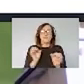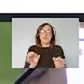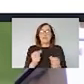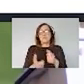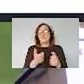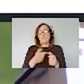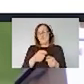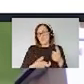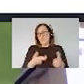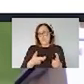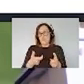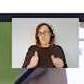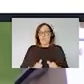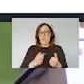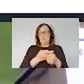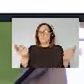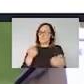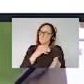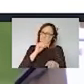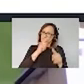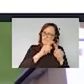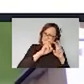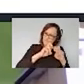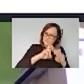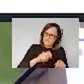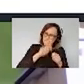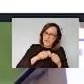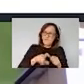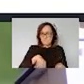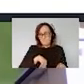to nawet, bo chciałabym, żebyśmy sobie to przetestowali.